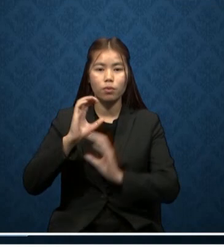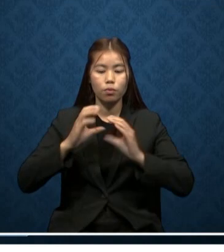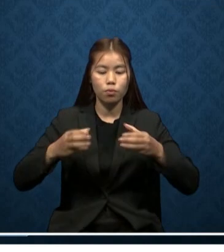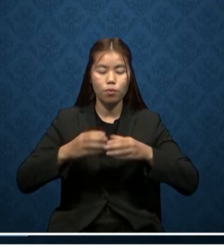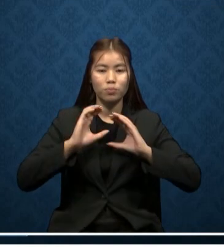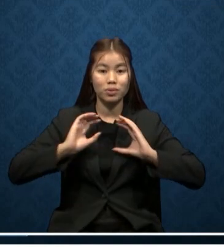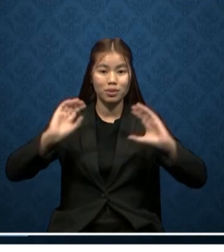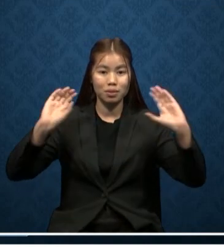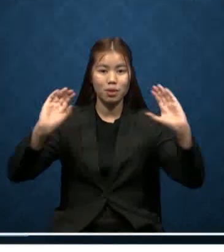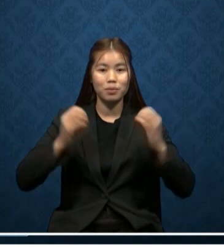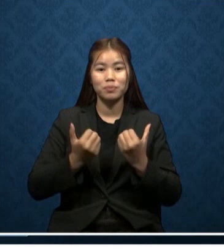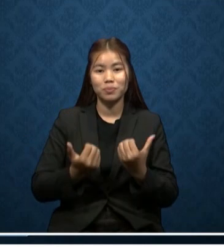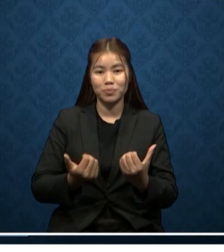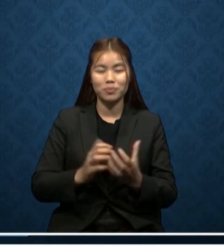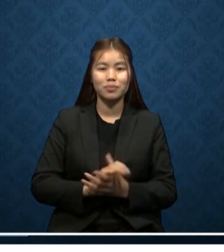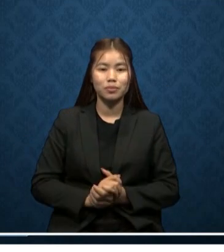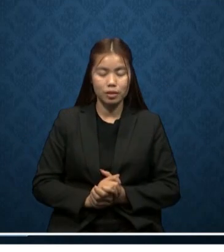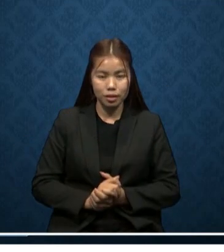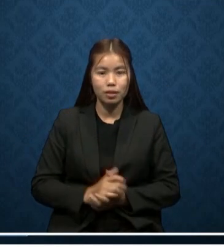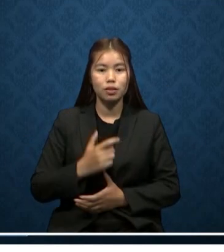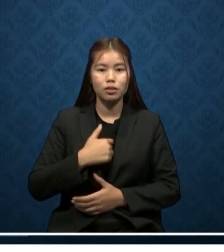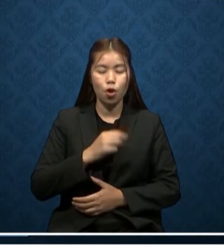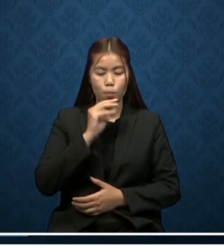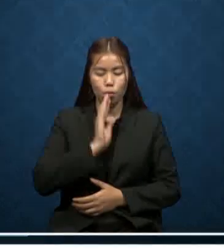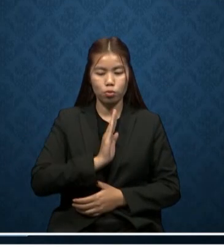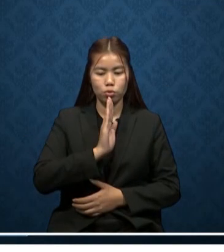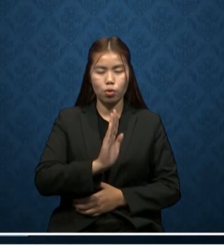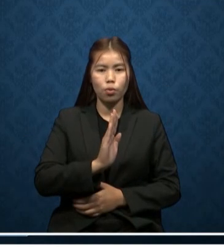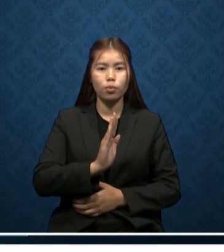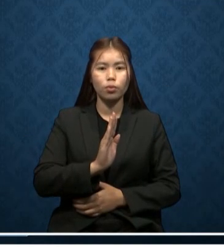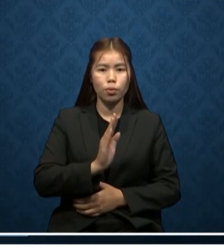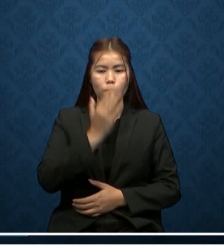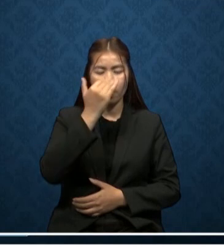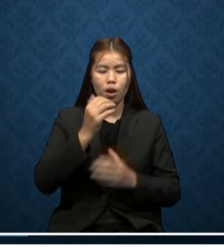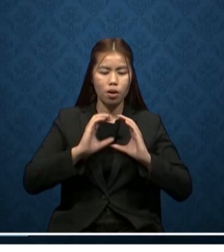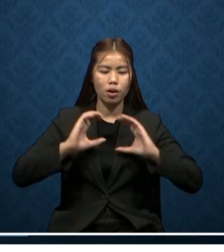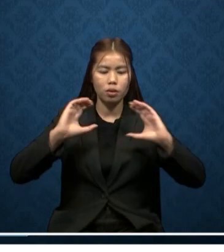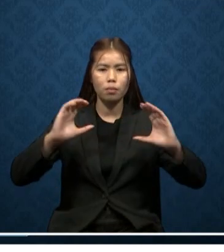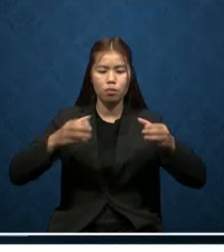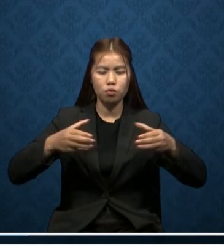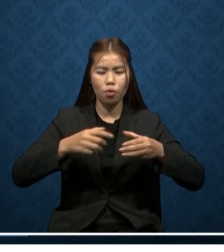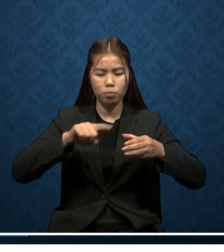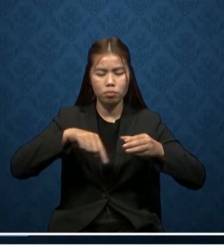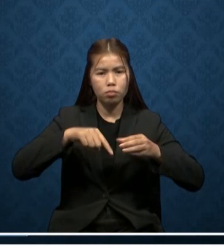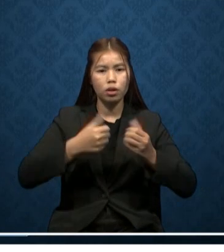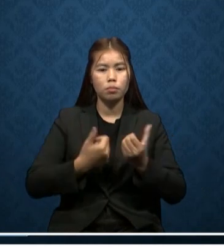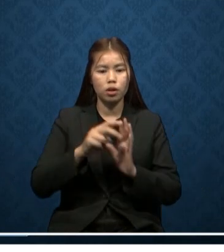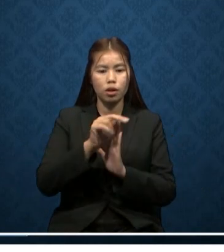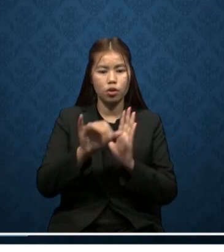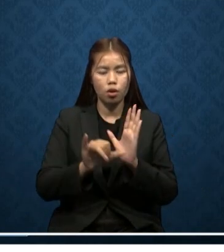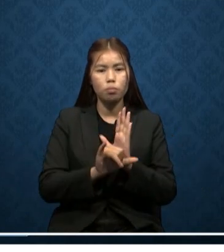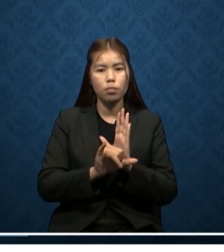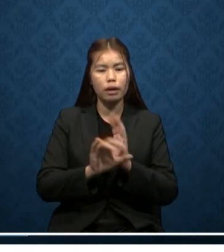วันนี้ต้องกราบเรตรงๆว่าผมยังไม่ทราบเลยว่ารัฐบาลจะมีนโยบายอะไรที่ชัดเจนเกี่ยวกับเรืื่อง